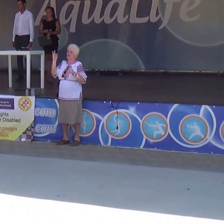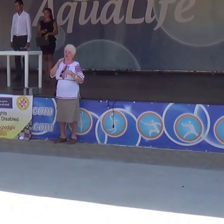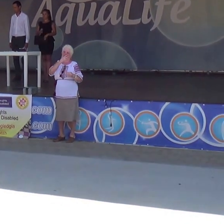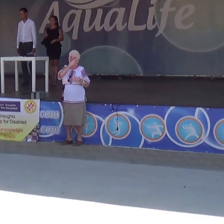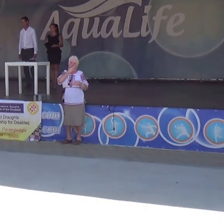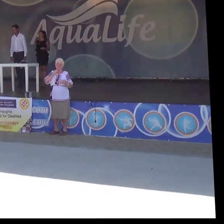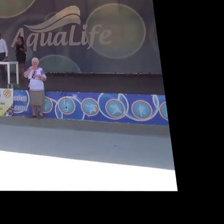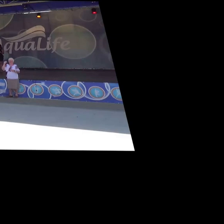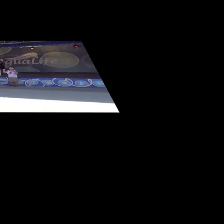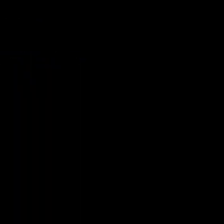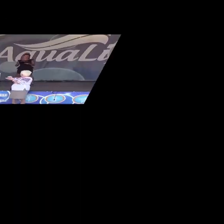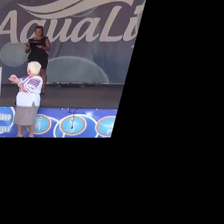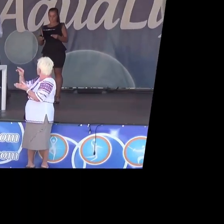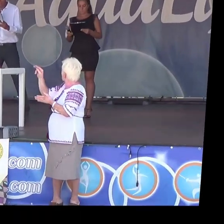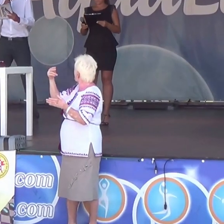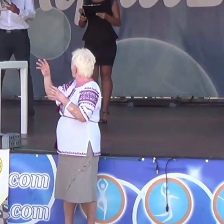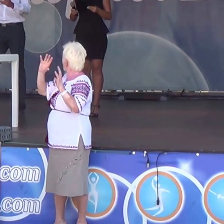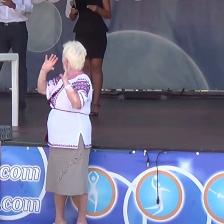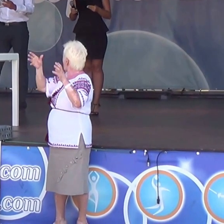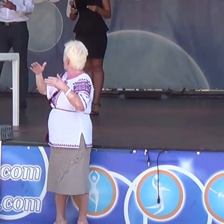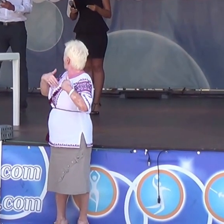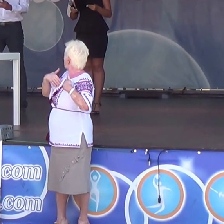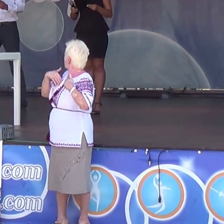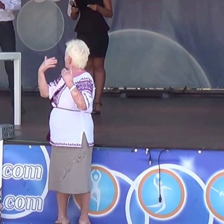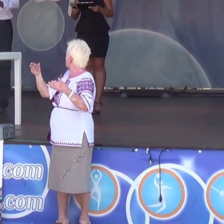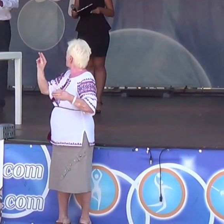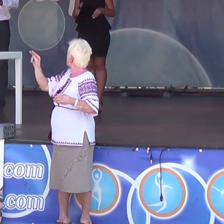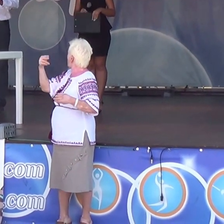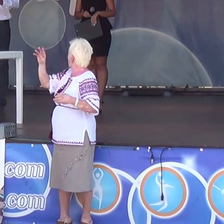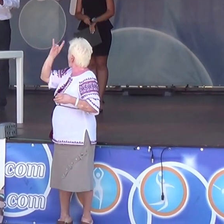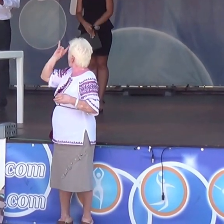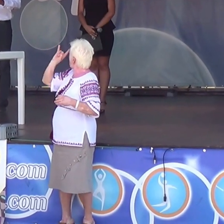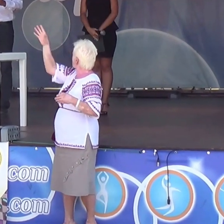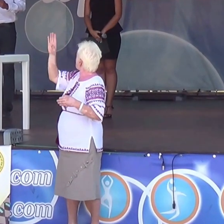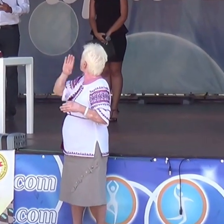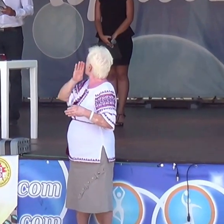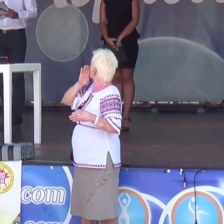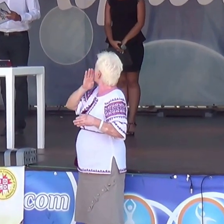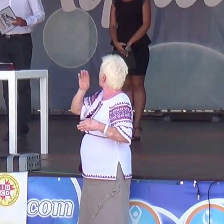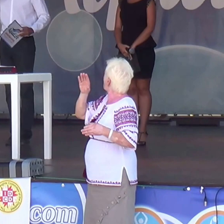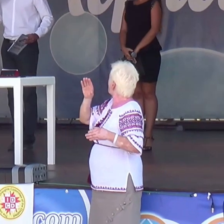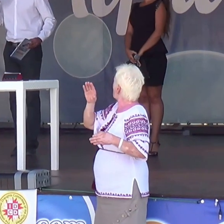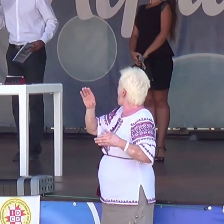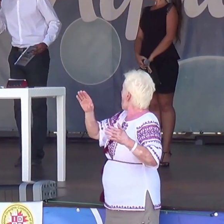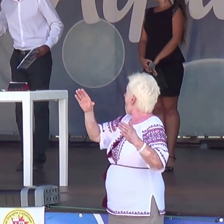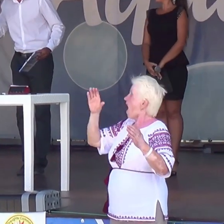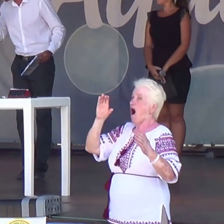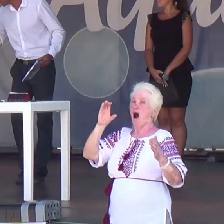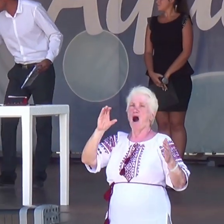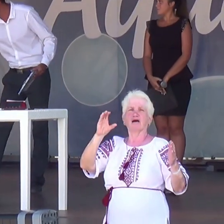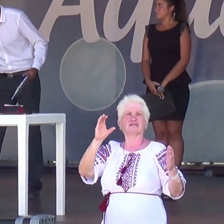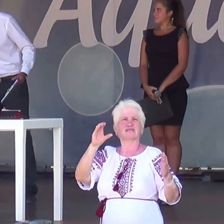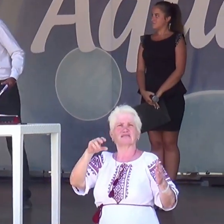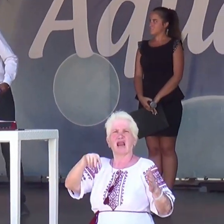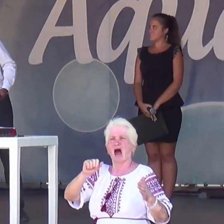партий. Чемпионата мира приветствует чемпионка мира среди женщин Елена Сковитина. Вам